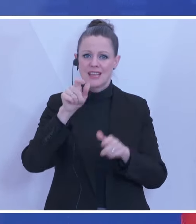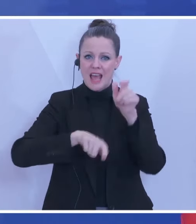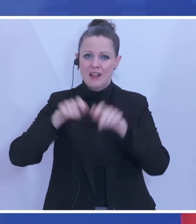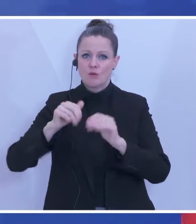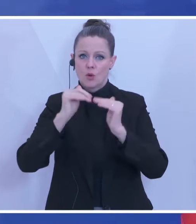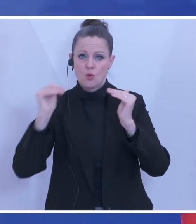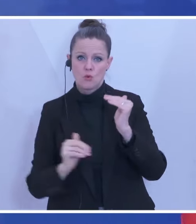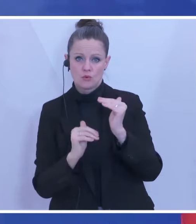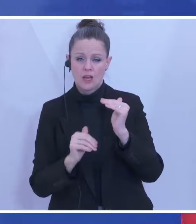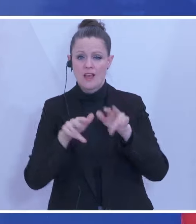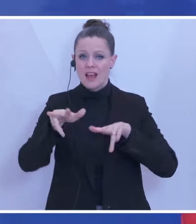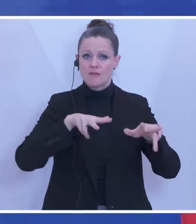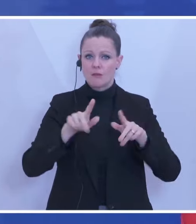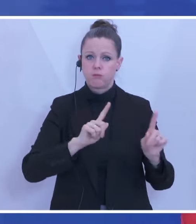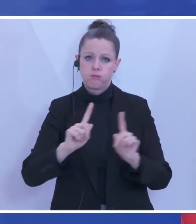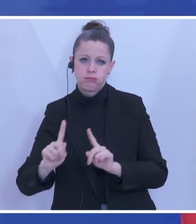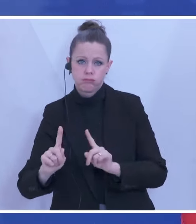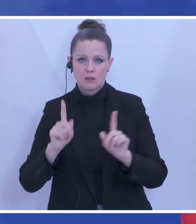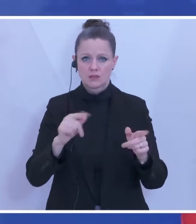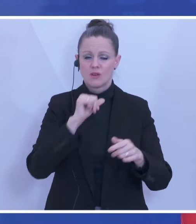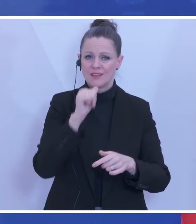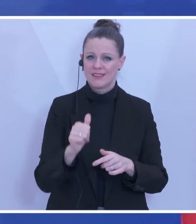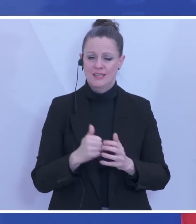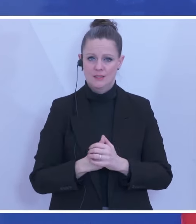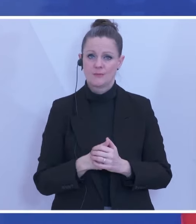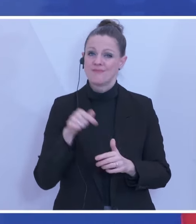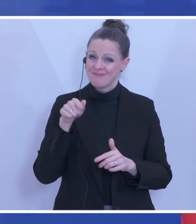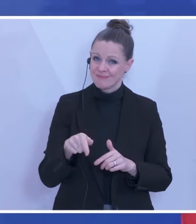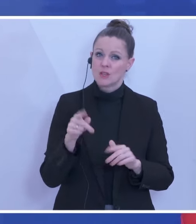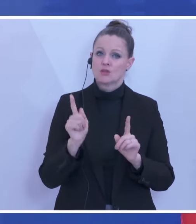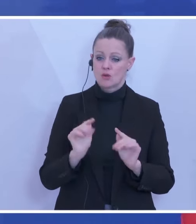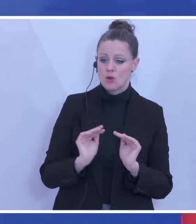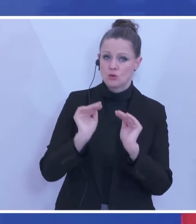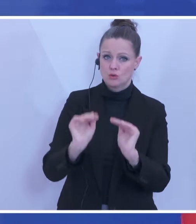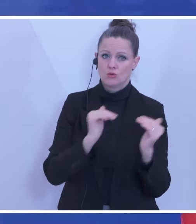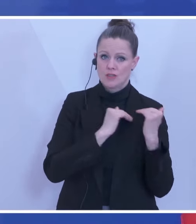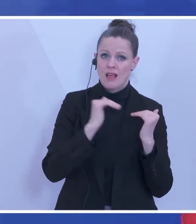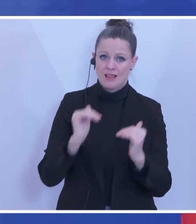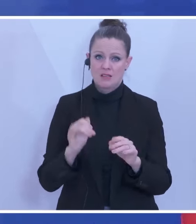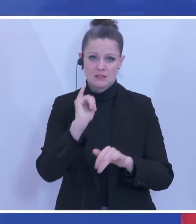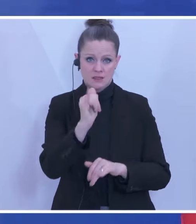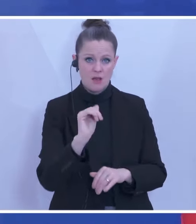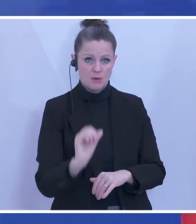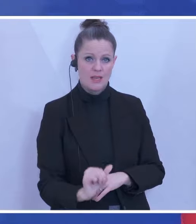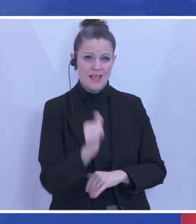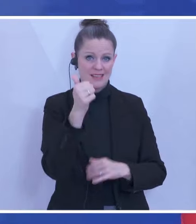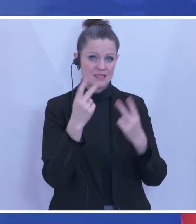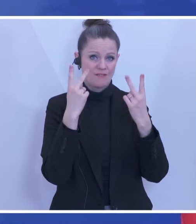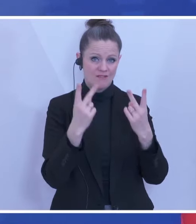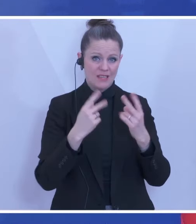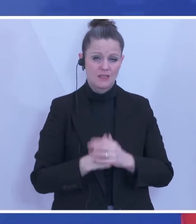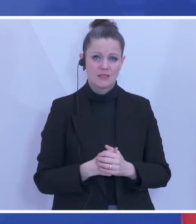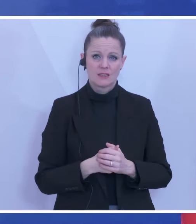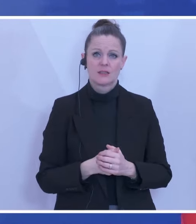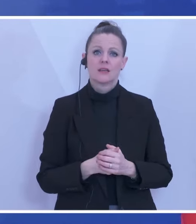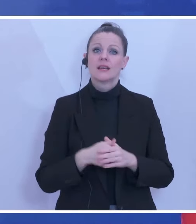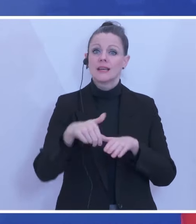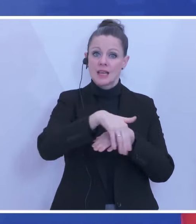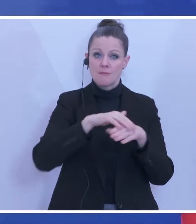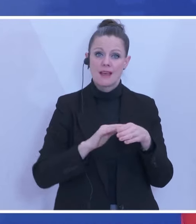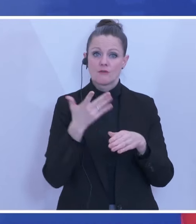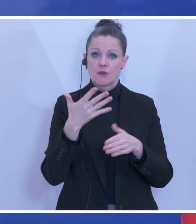lahmlegender Verwaltung, wir wollen gerade die kleinen Einheiten hier auch schützen, aber zum Ersten ist es natürlich möglich, dass auch Gemeinden